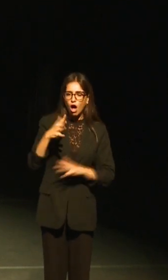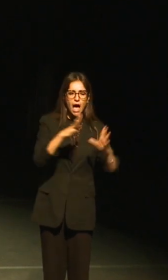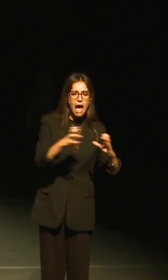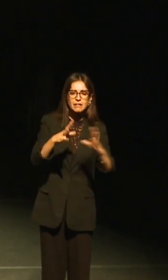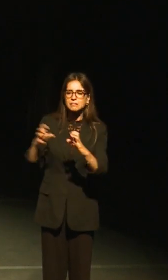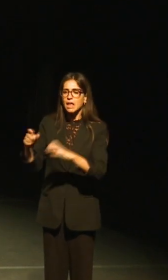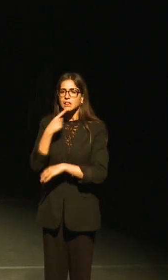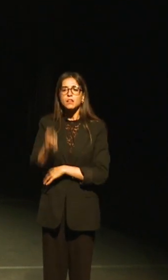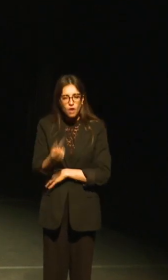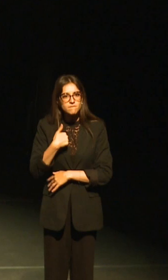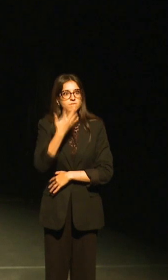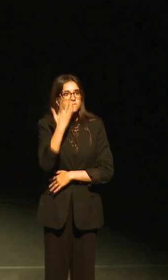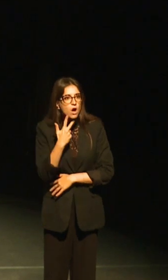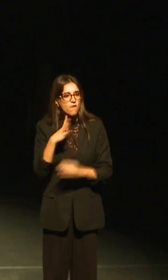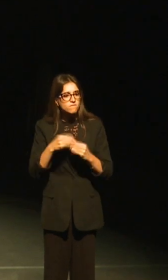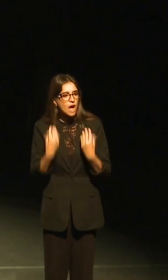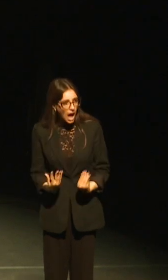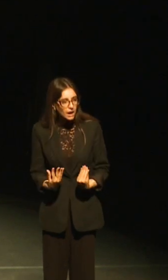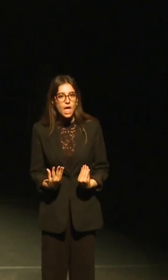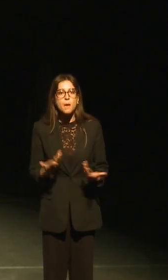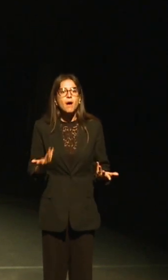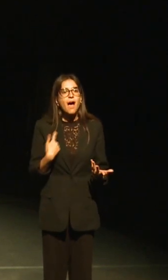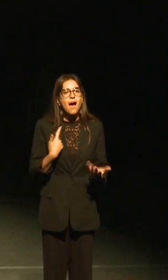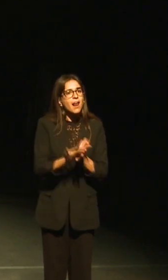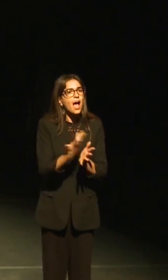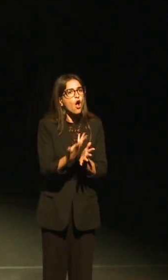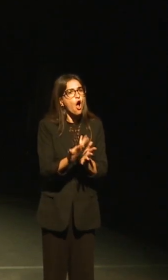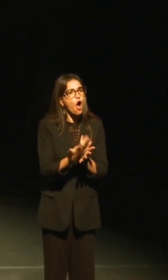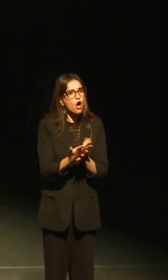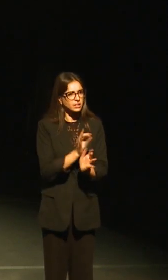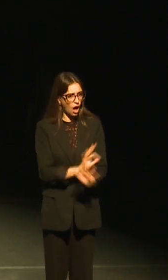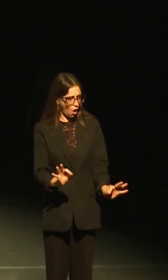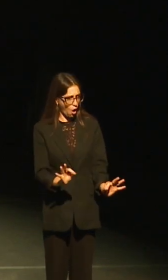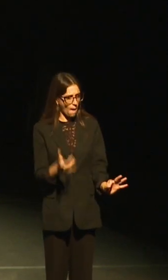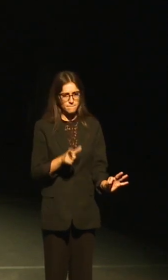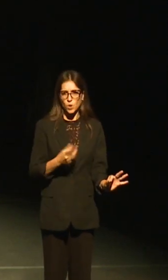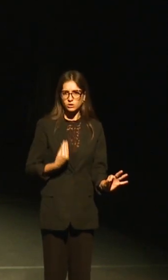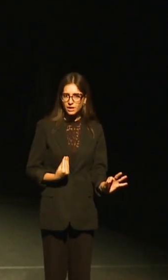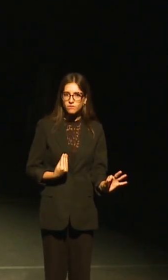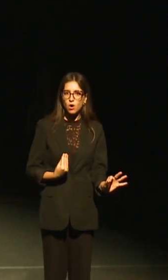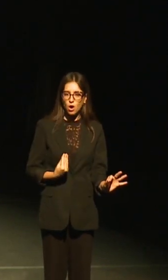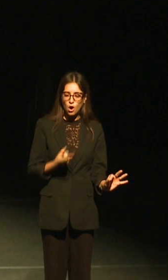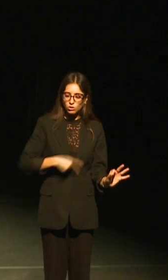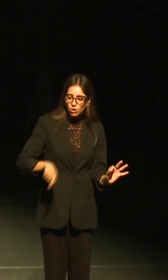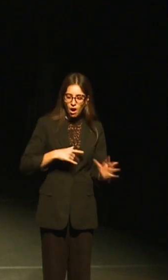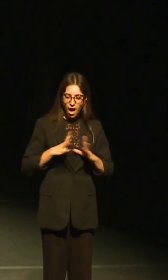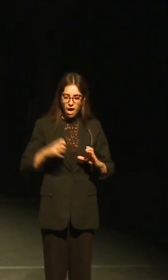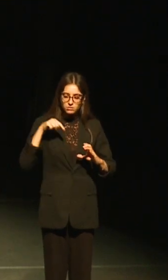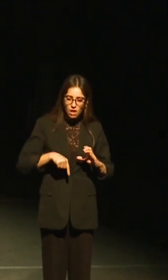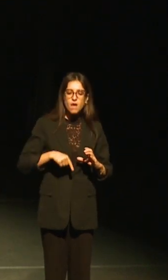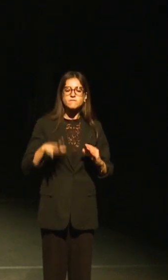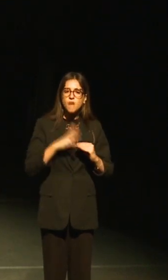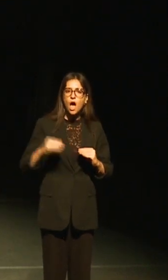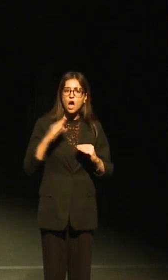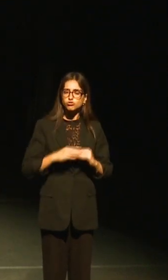le cose ma non le possiamo raccontare io non ti ricordi l'assurdo ma facciamo cose facciamo sessioni di